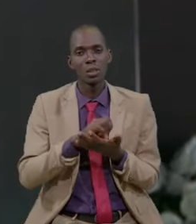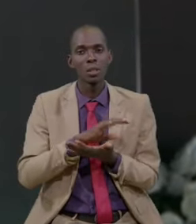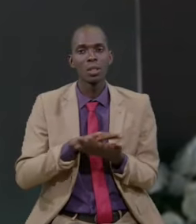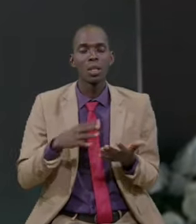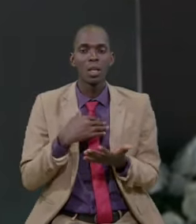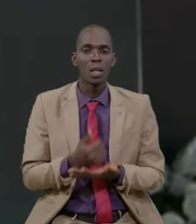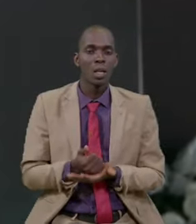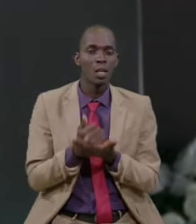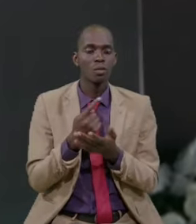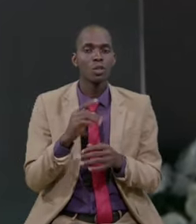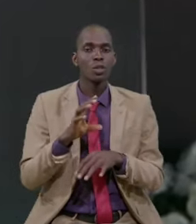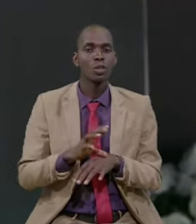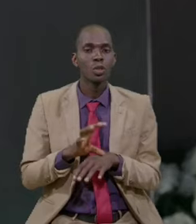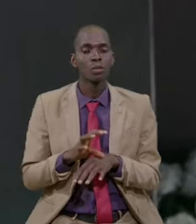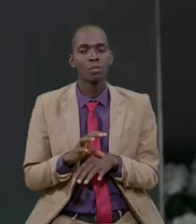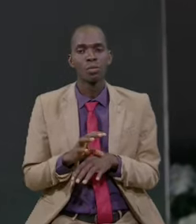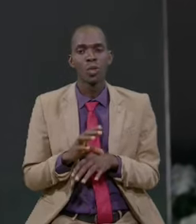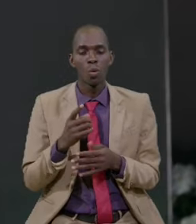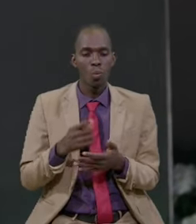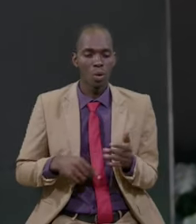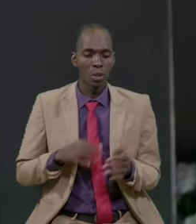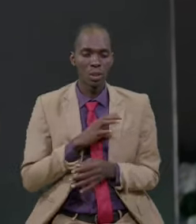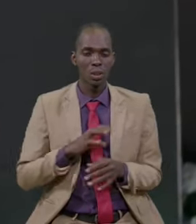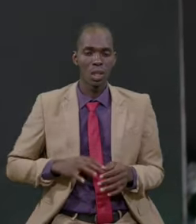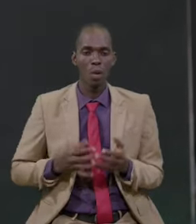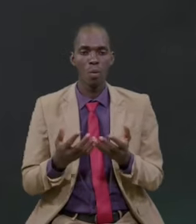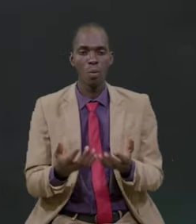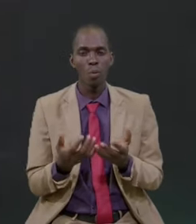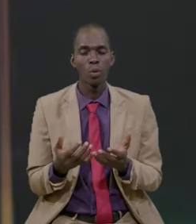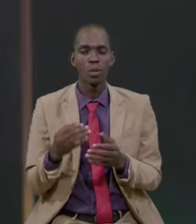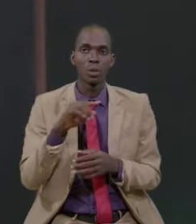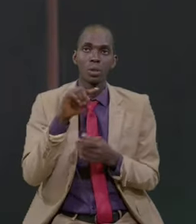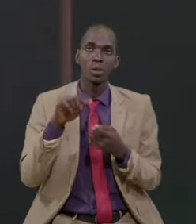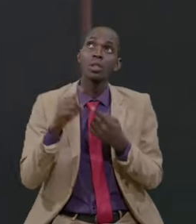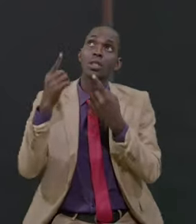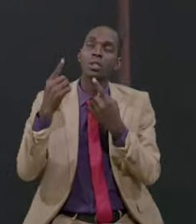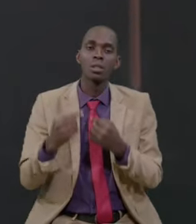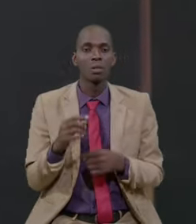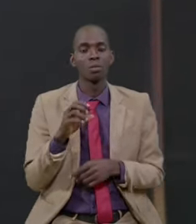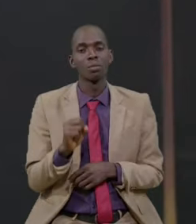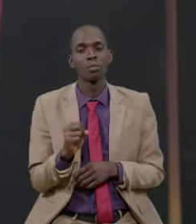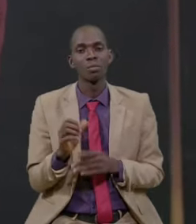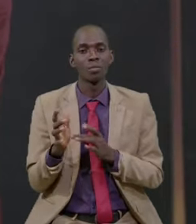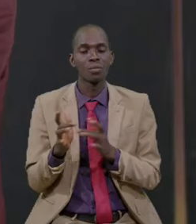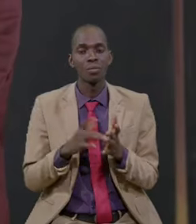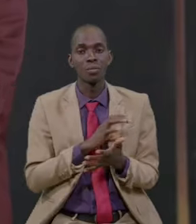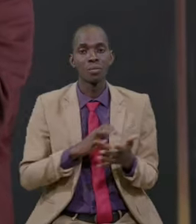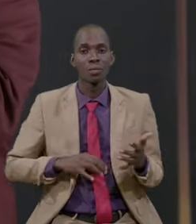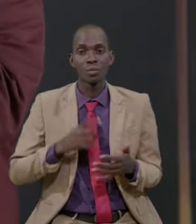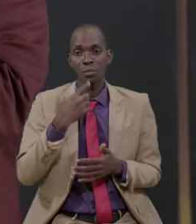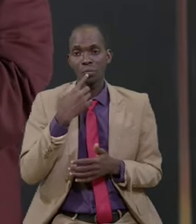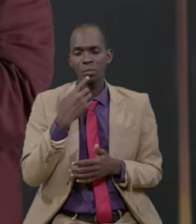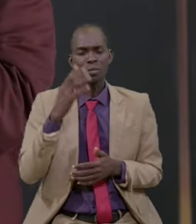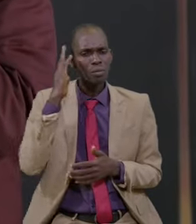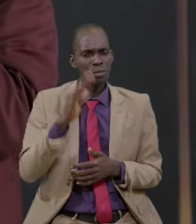ce que Christ recherchera quand il viendra. Jésus a dit, est-ce que je